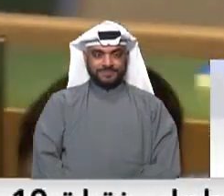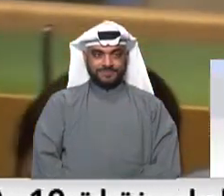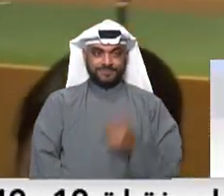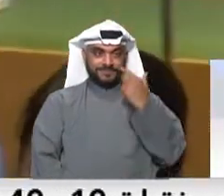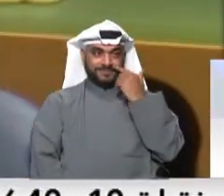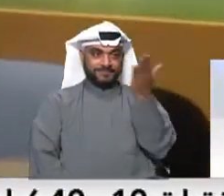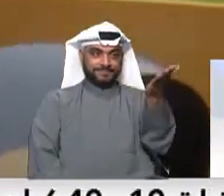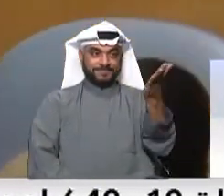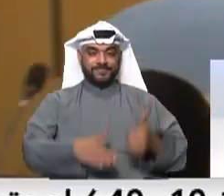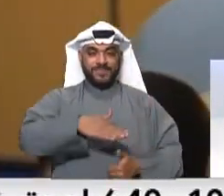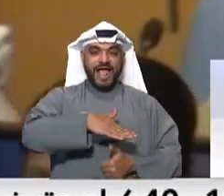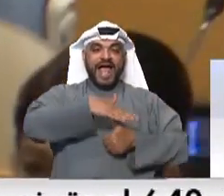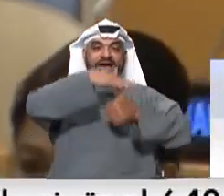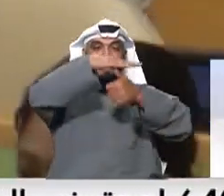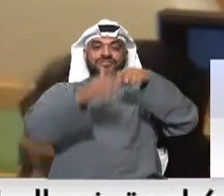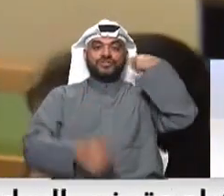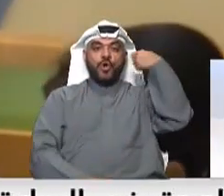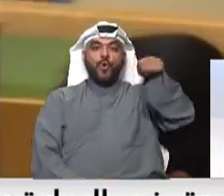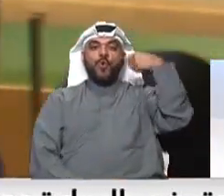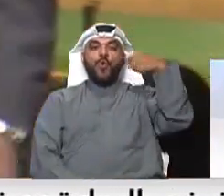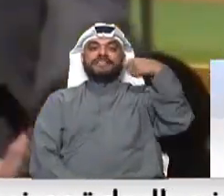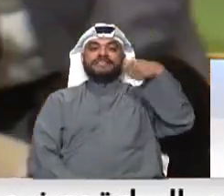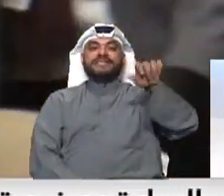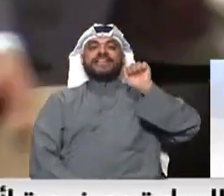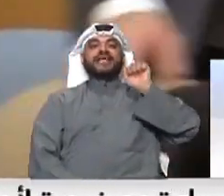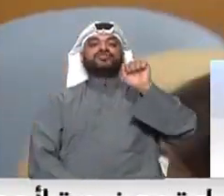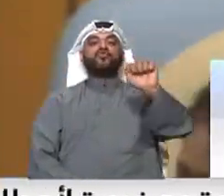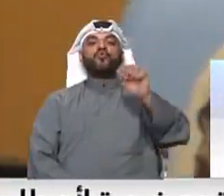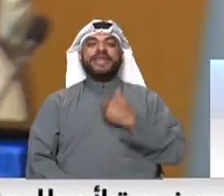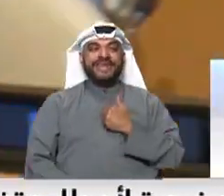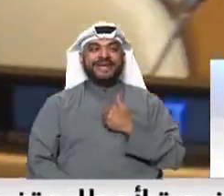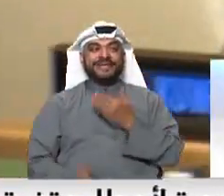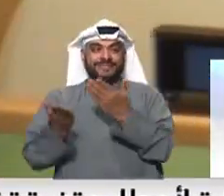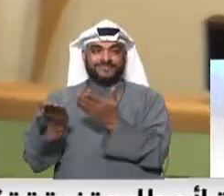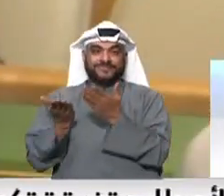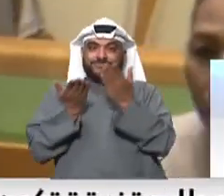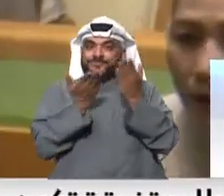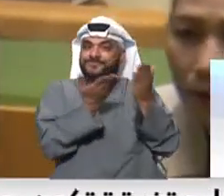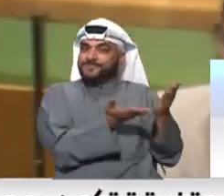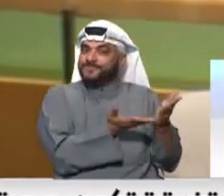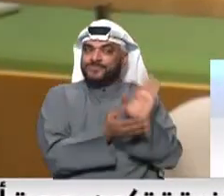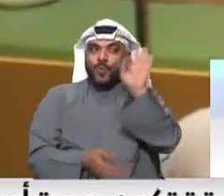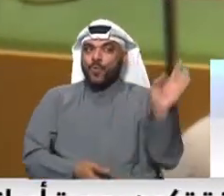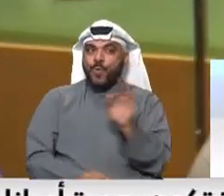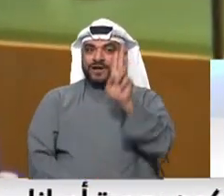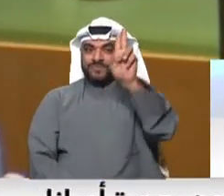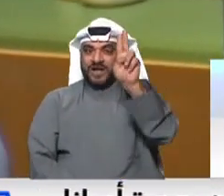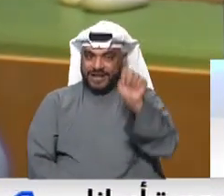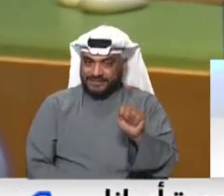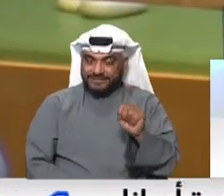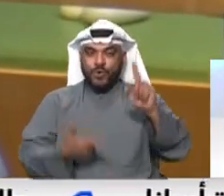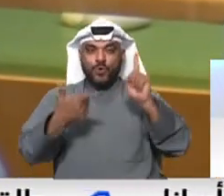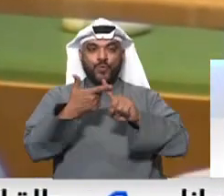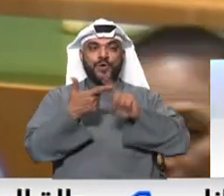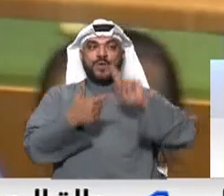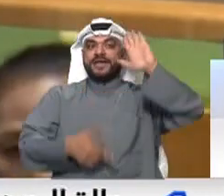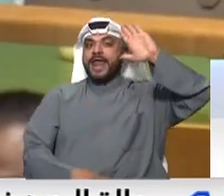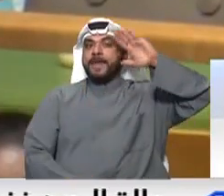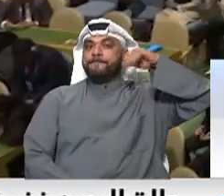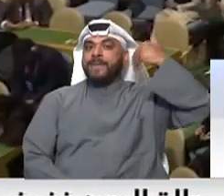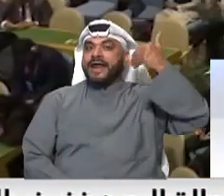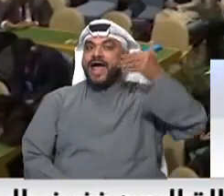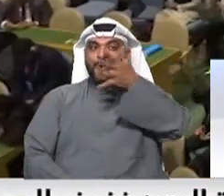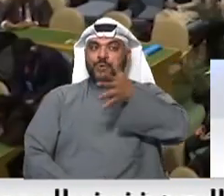ترقصت معالي المهندسه مي جاسم البغلي وزيره الشؤون الاجتماعيه والتنميه المجتمعيه ووزيره الدوله لشؤون المراه